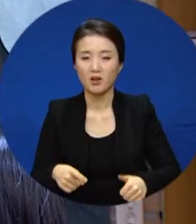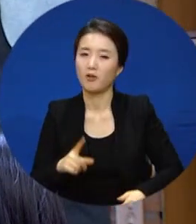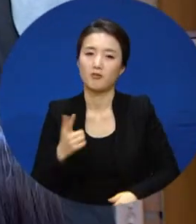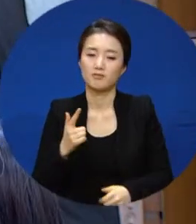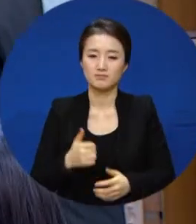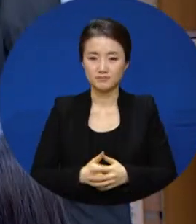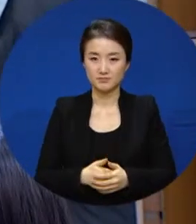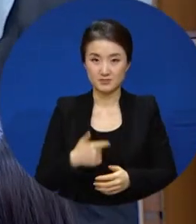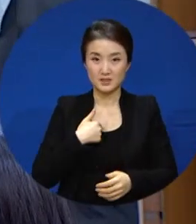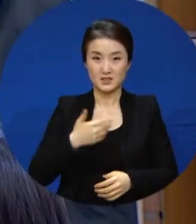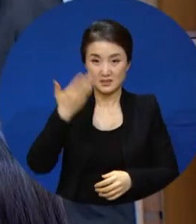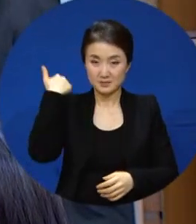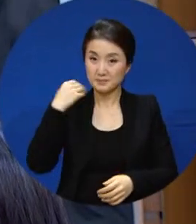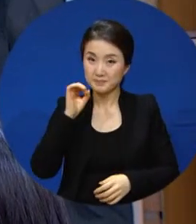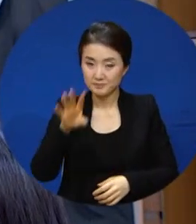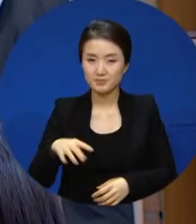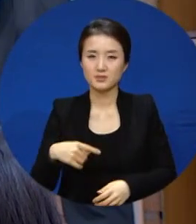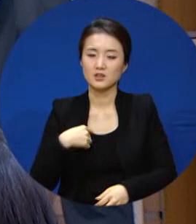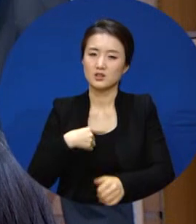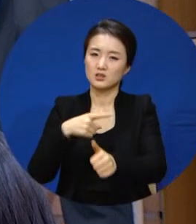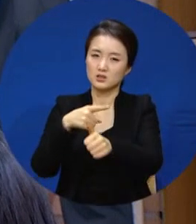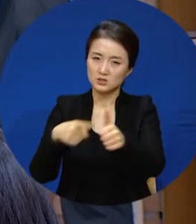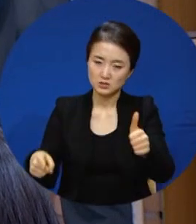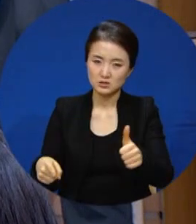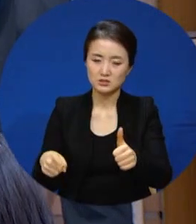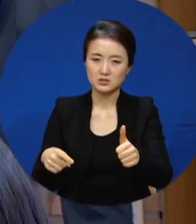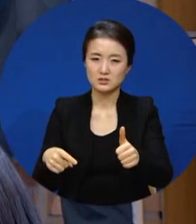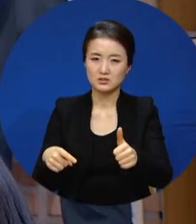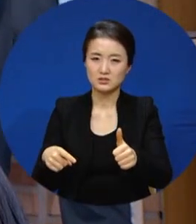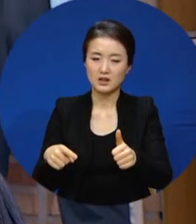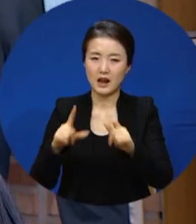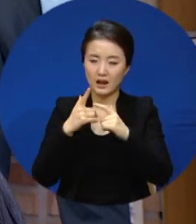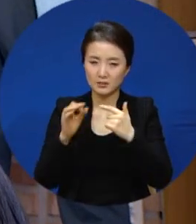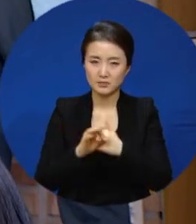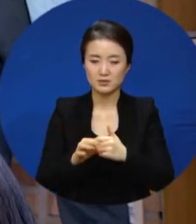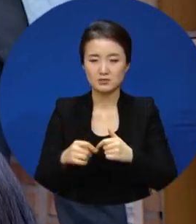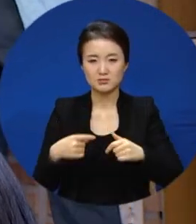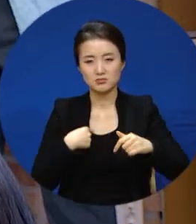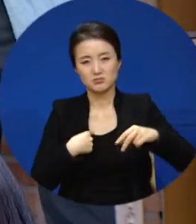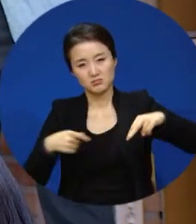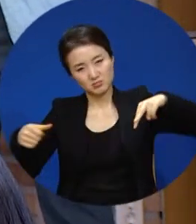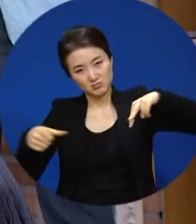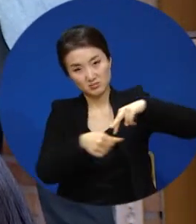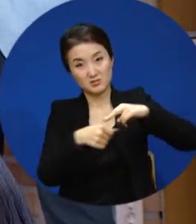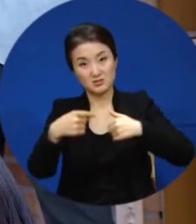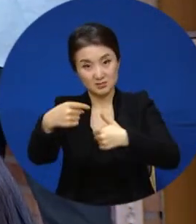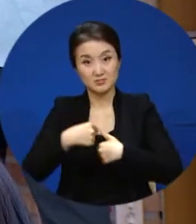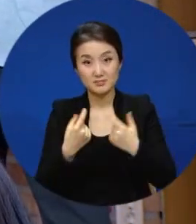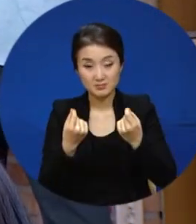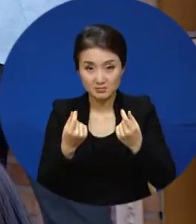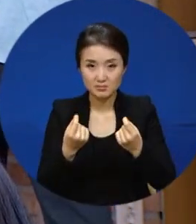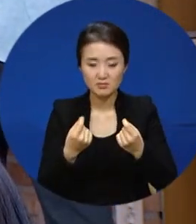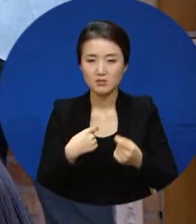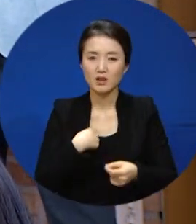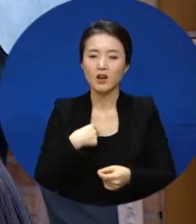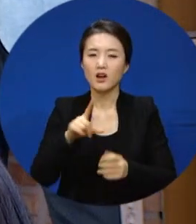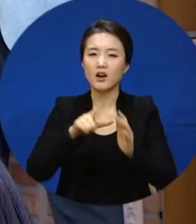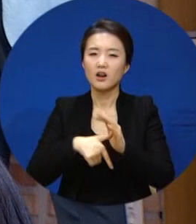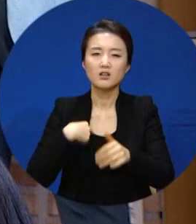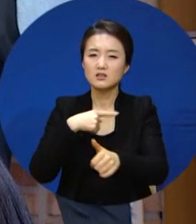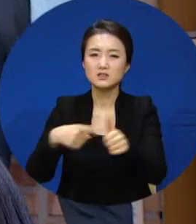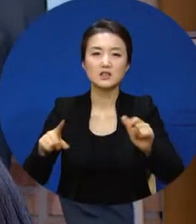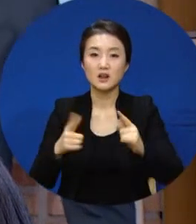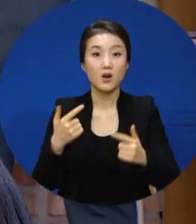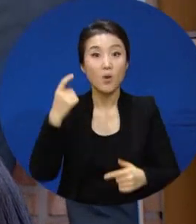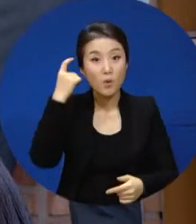그랬지 너를 주게 든지 아니면 뒤 가량의 살 기억을 하겠지 내가 들어앉은 누가 먼저 아냐 여러분 그